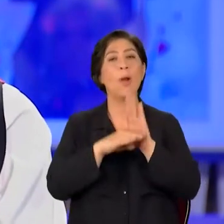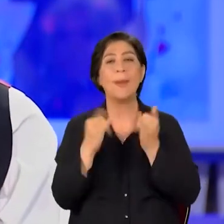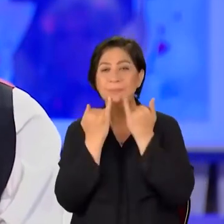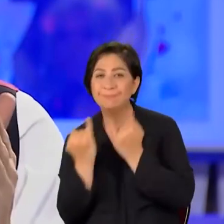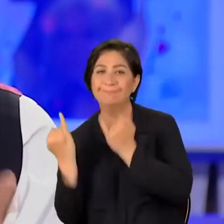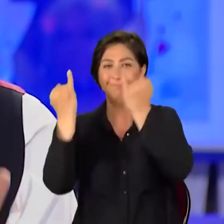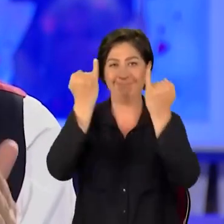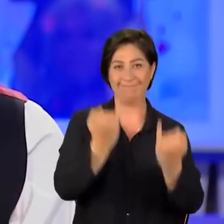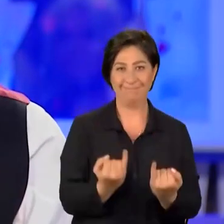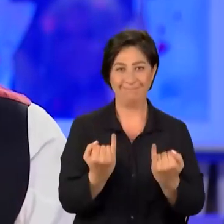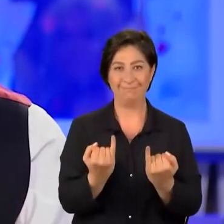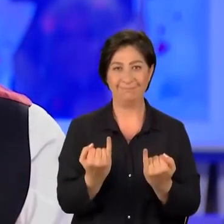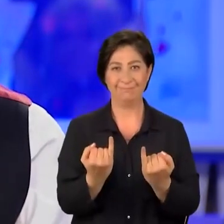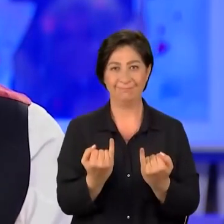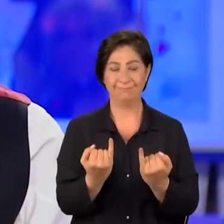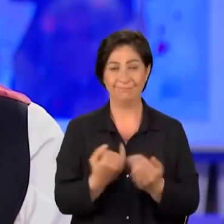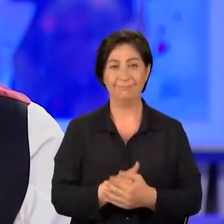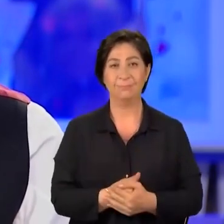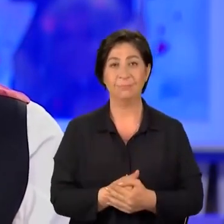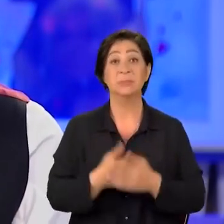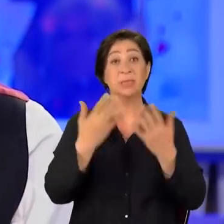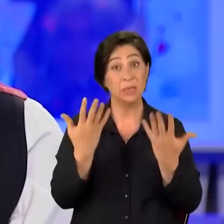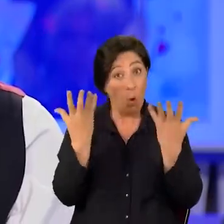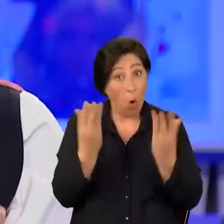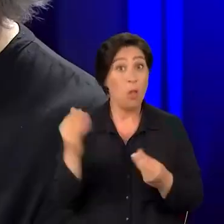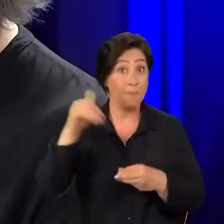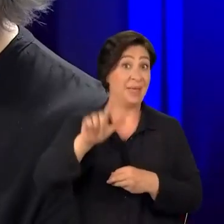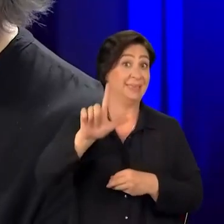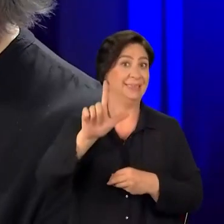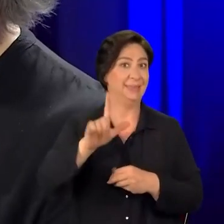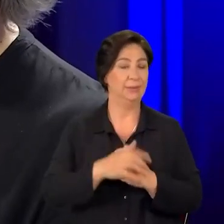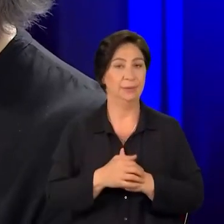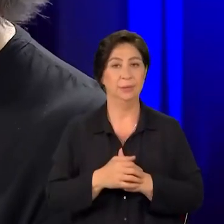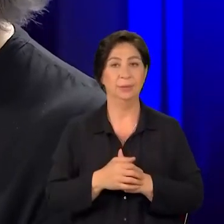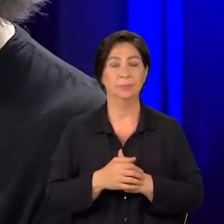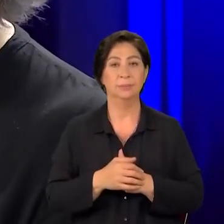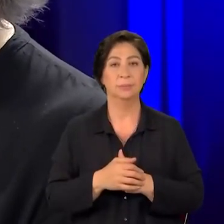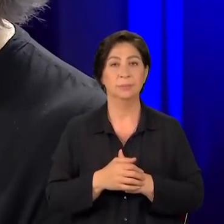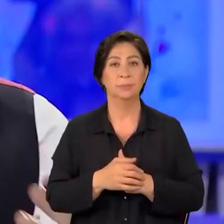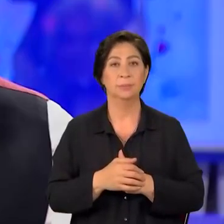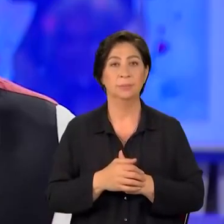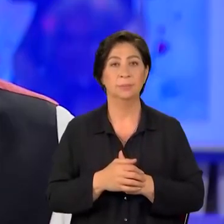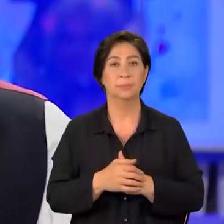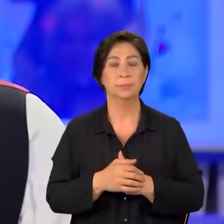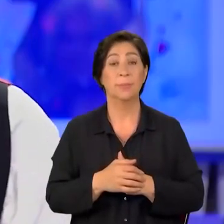show programına konuk oluyorsa, ki olmalı, oluyorsa eğer,